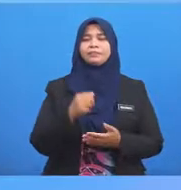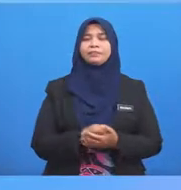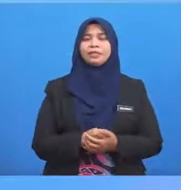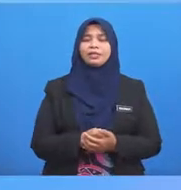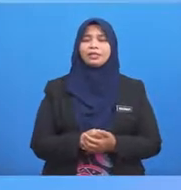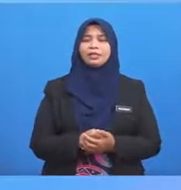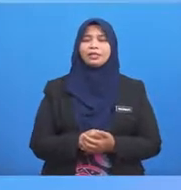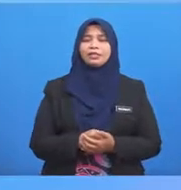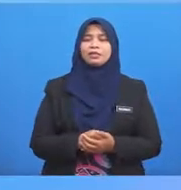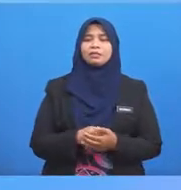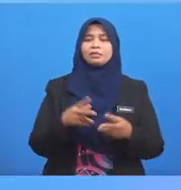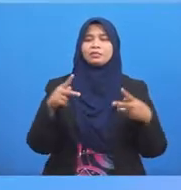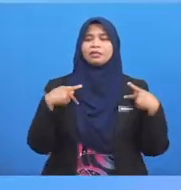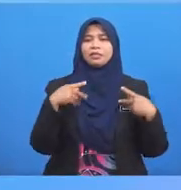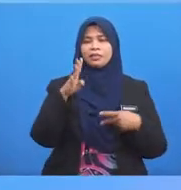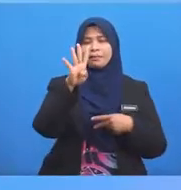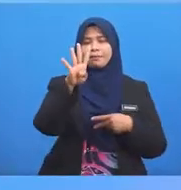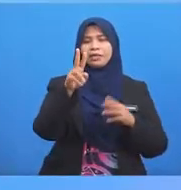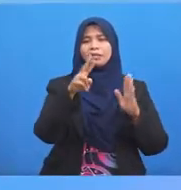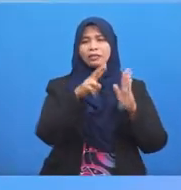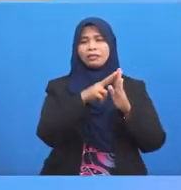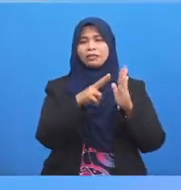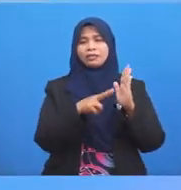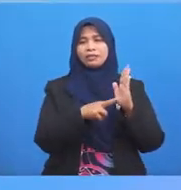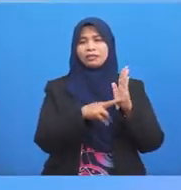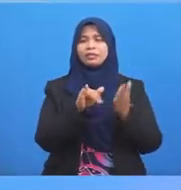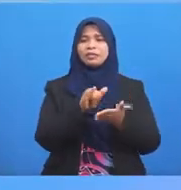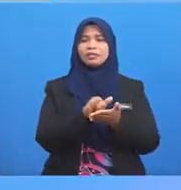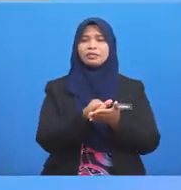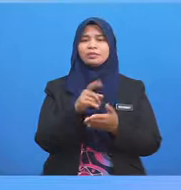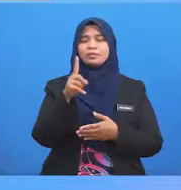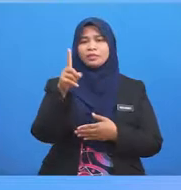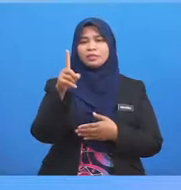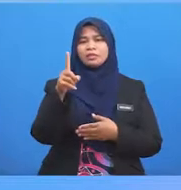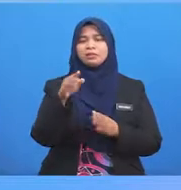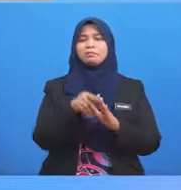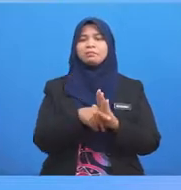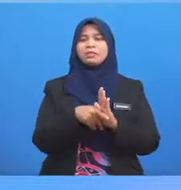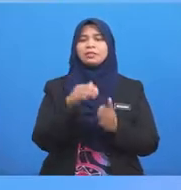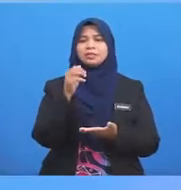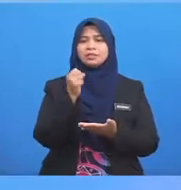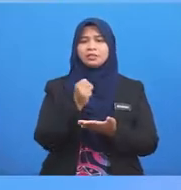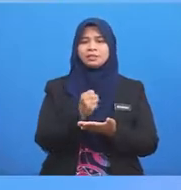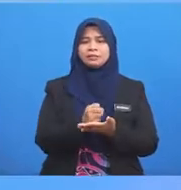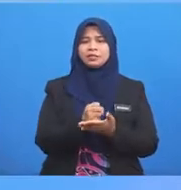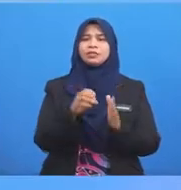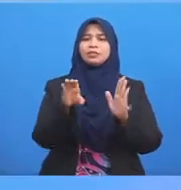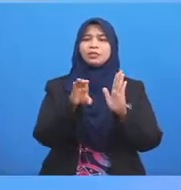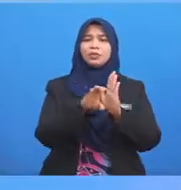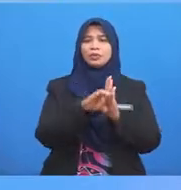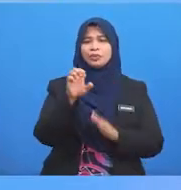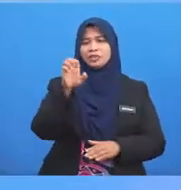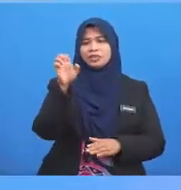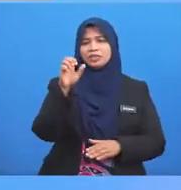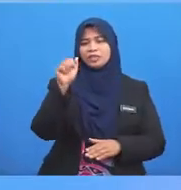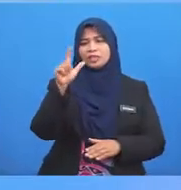Al-Kafalah mempunyai empat rukun, iaitu pertama, penjamin, contohnya Encik Ali